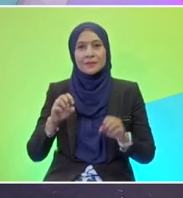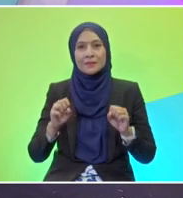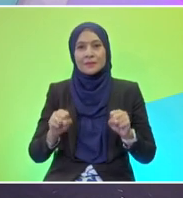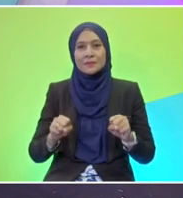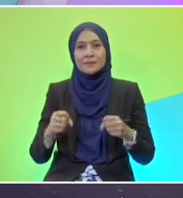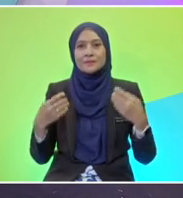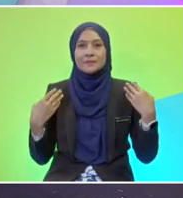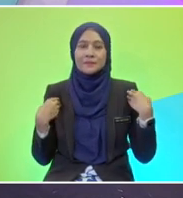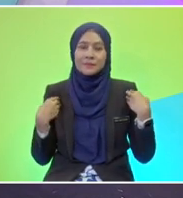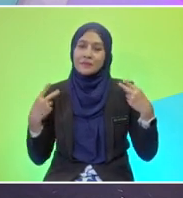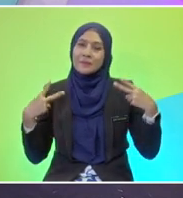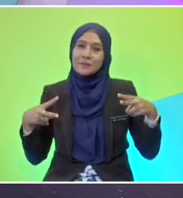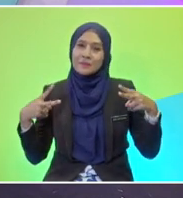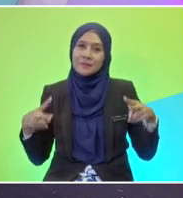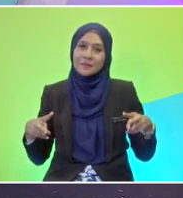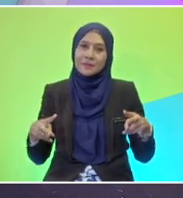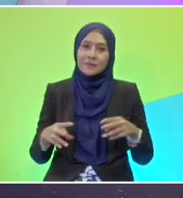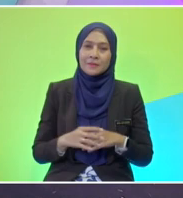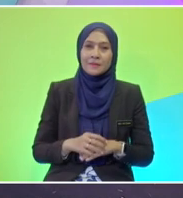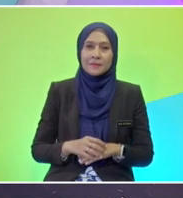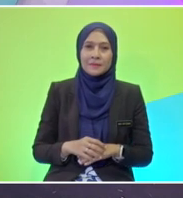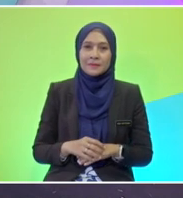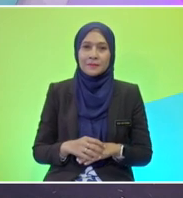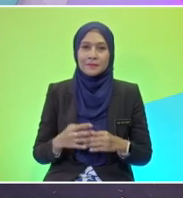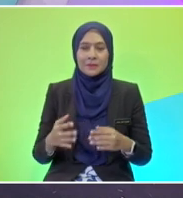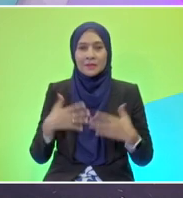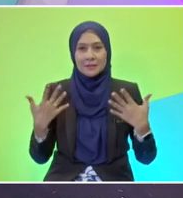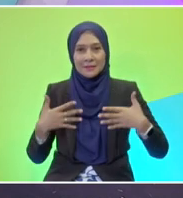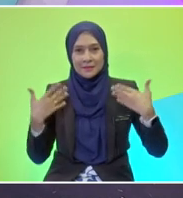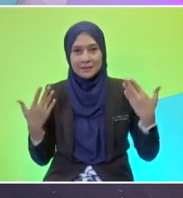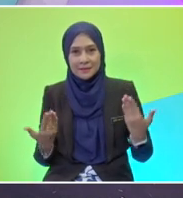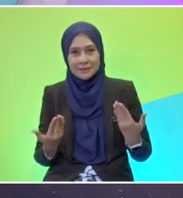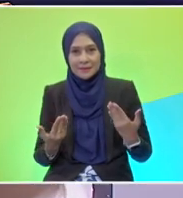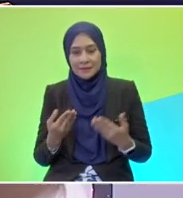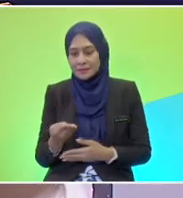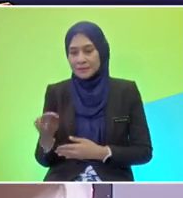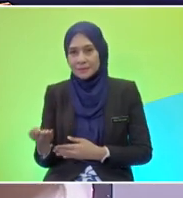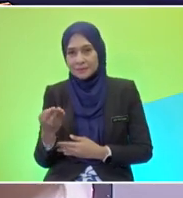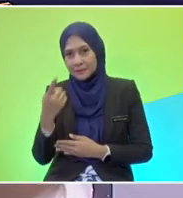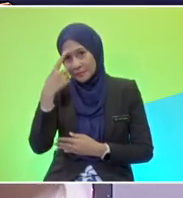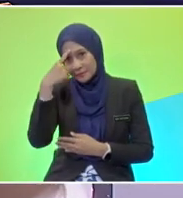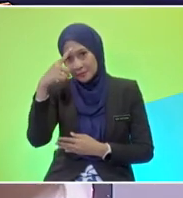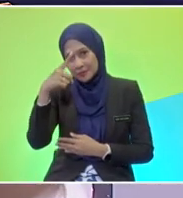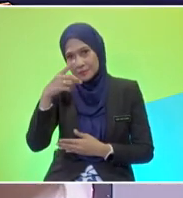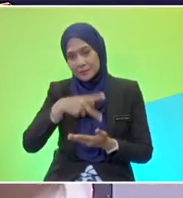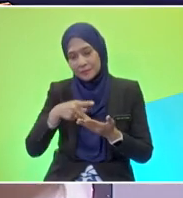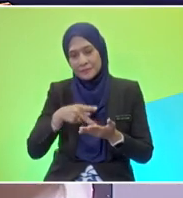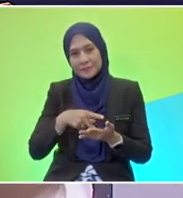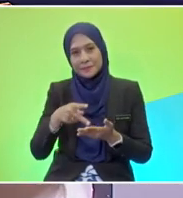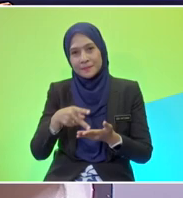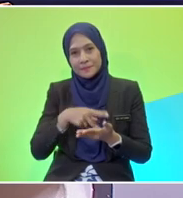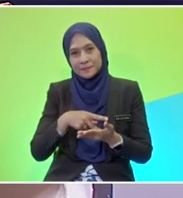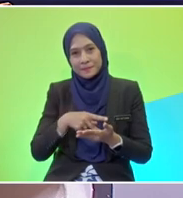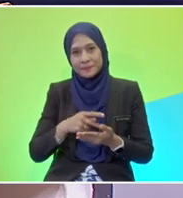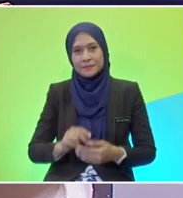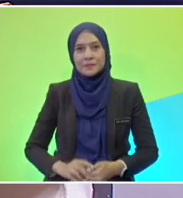juga. Betul. Seronok kan? Seronok bermain dengan pembilang. Asyik kita kira jari je, lepas jari-jari je. Betul. Apa